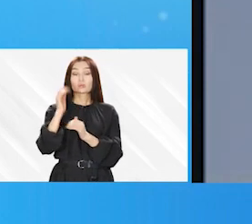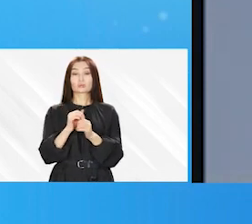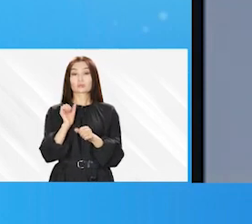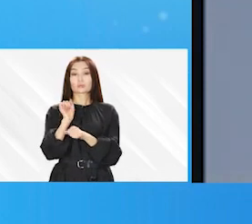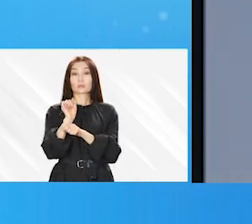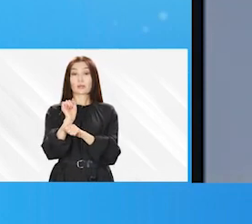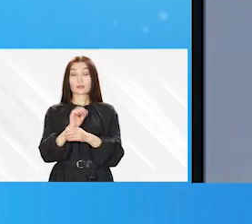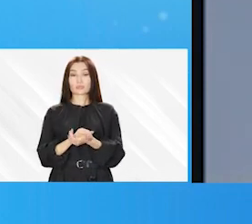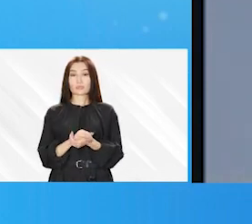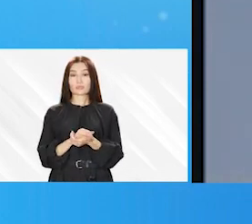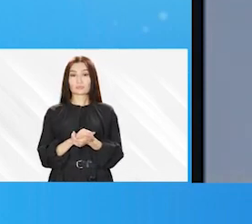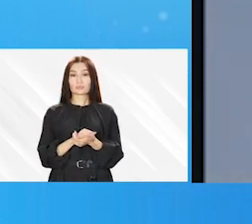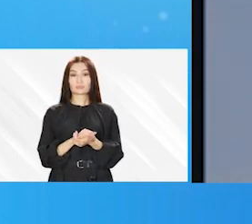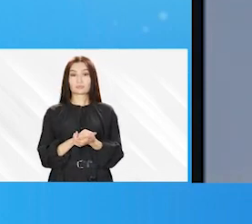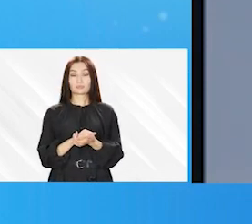прекращается